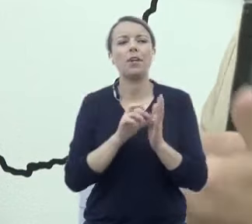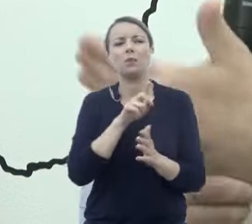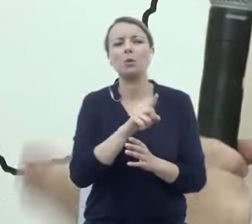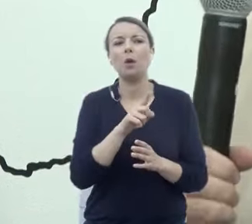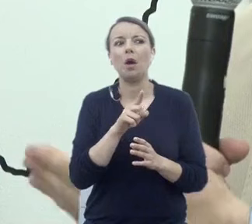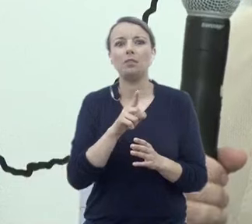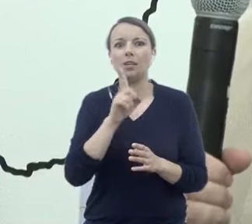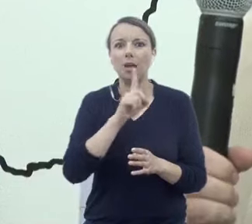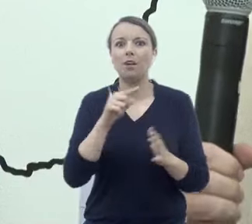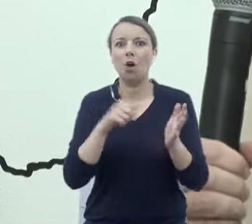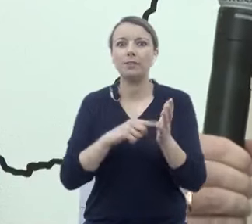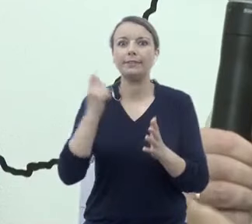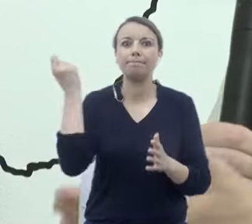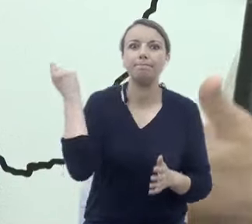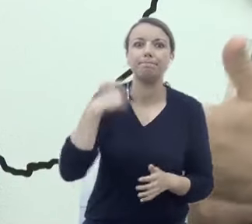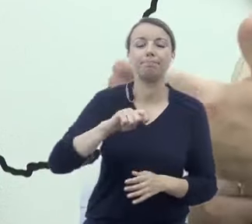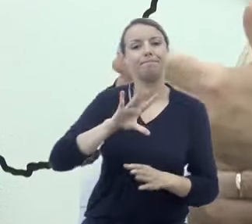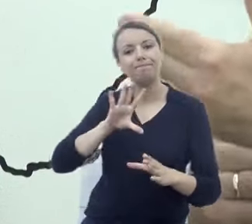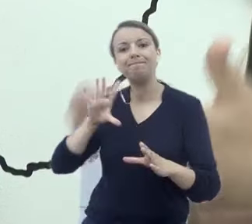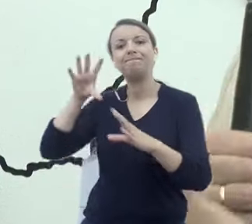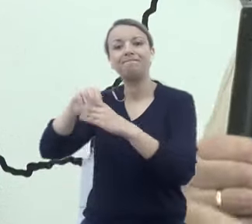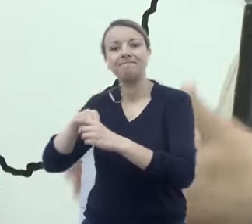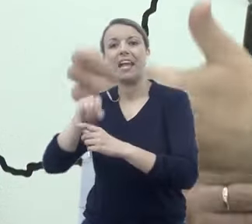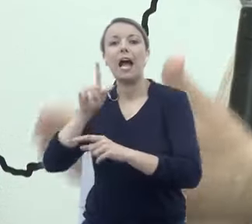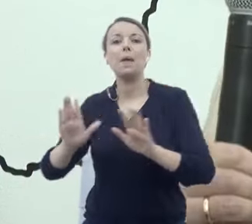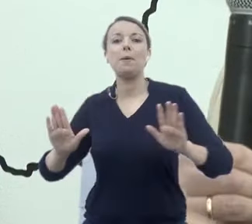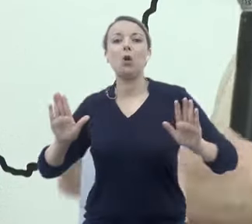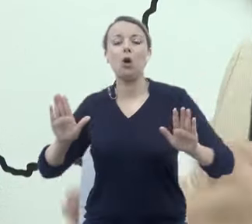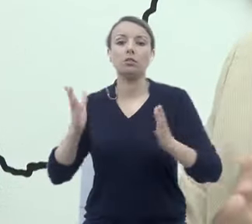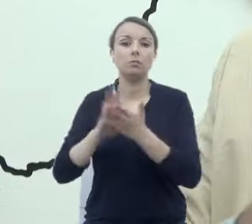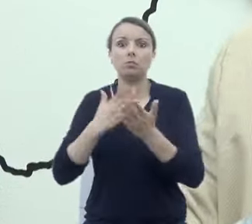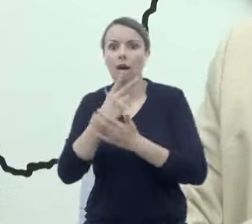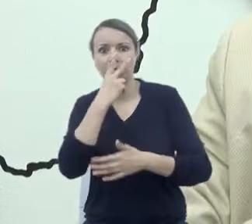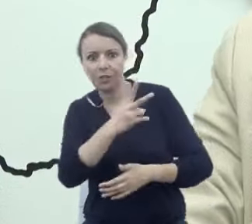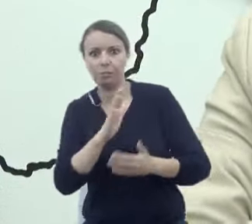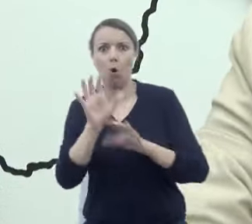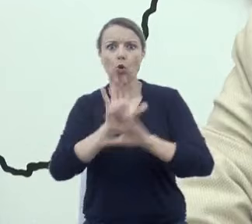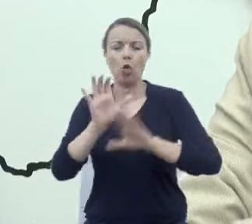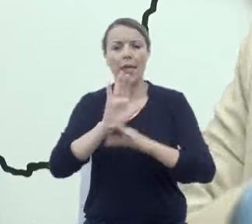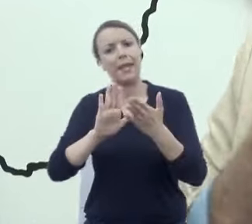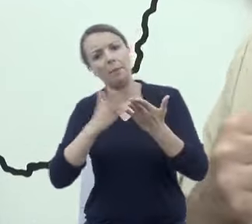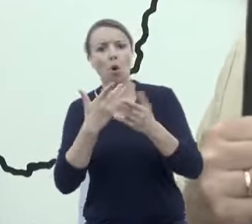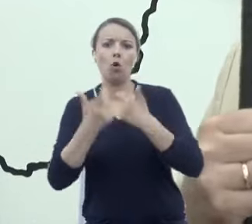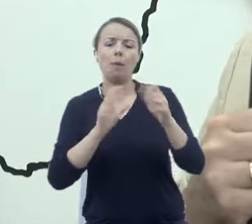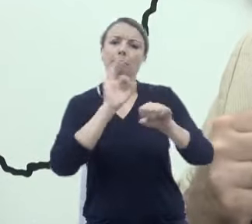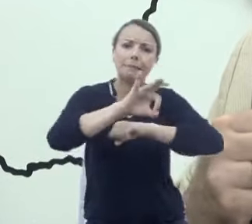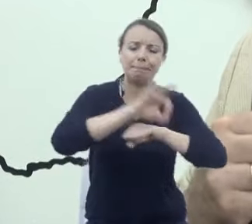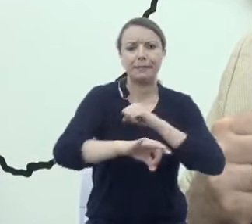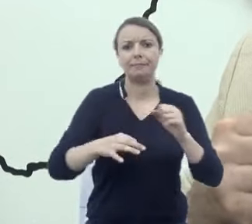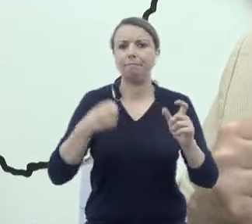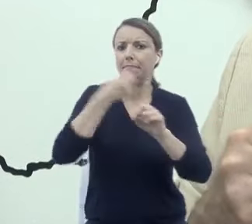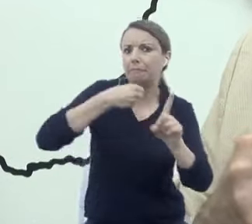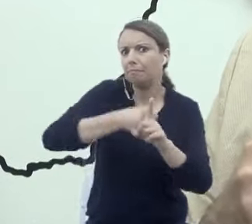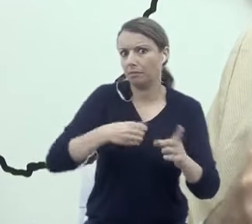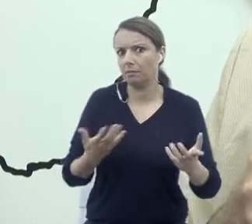sprawstwo bezpośrednie, w nękanie, bicie, terroryzowanie, doprowadzenie. Czy znamy odpowiedź na